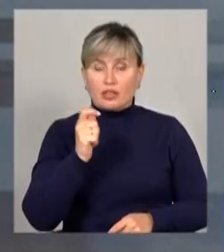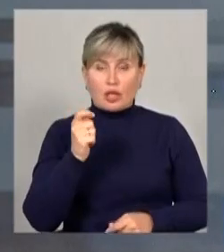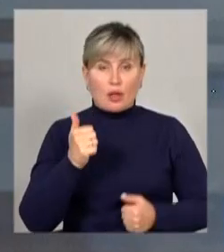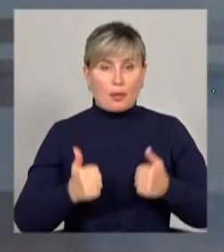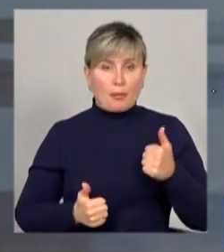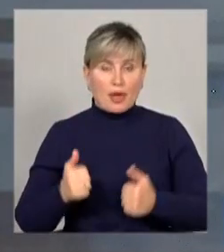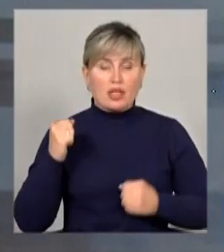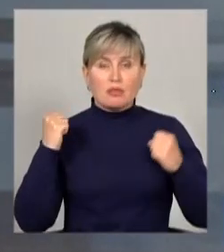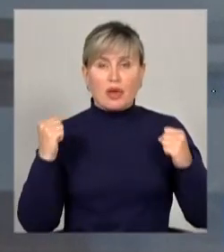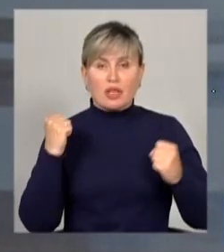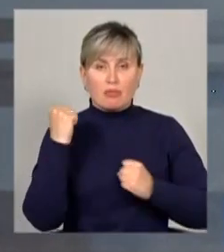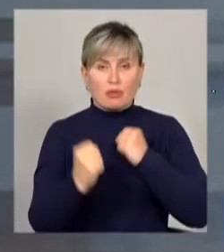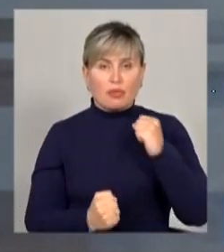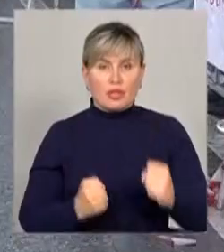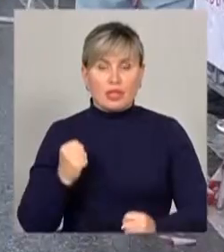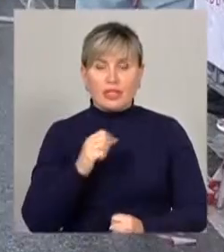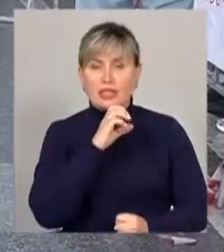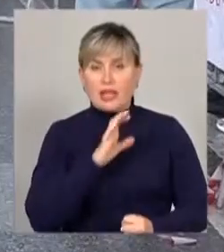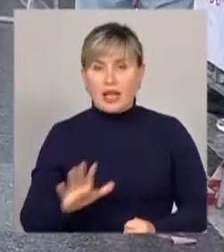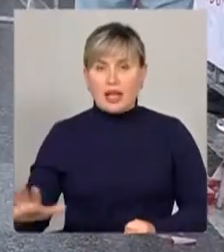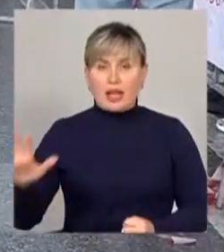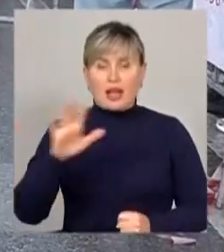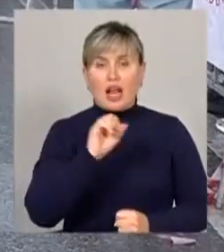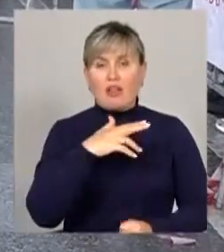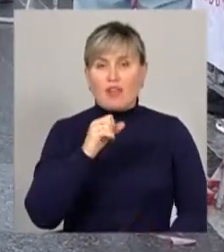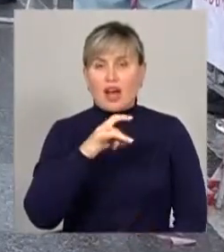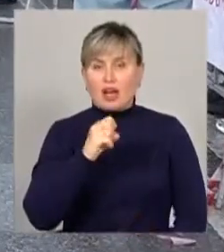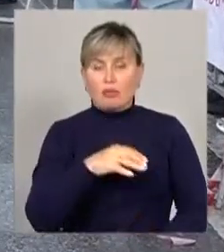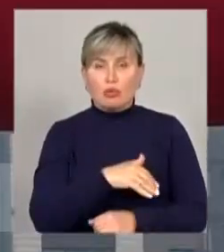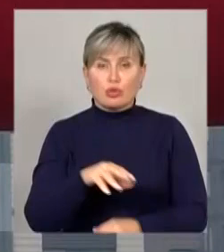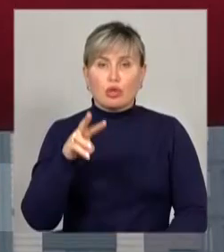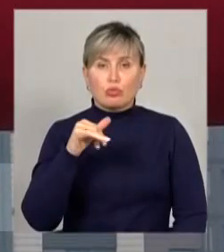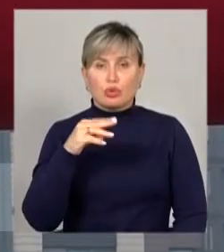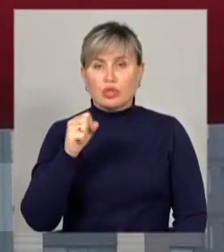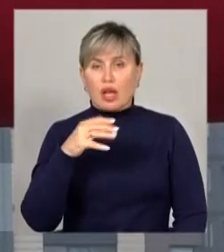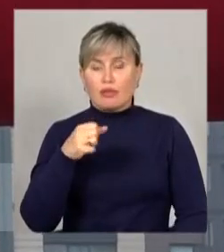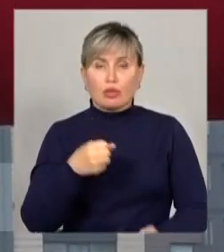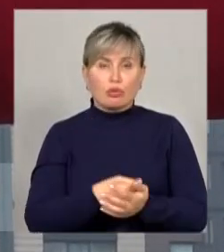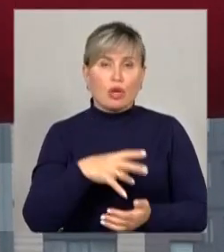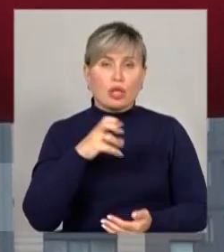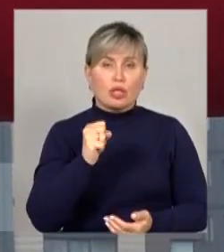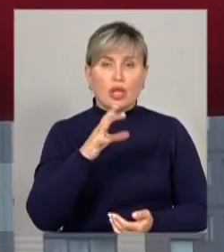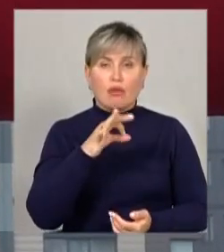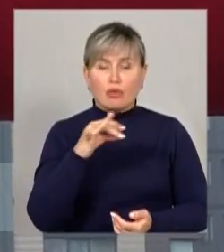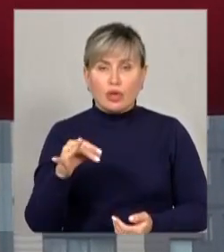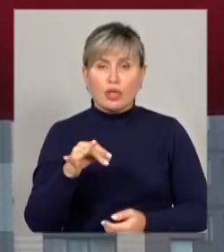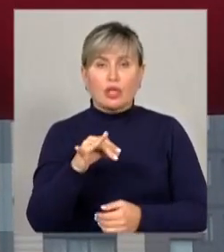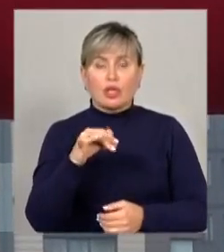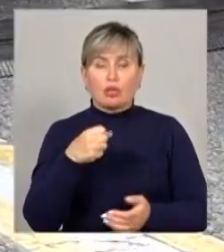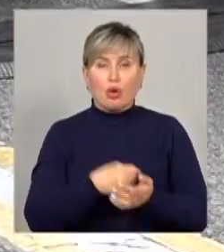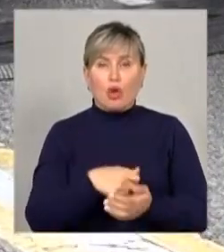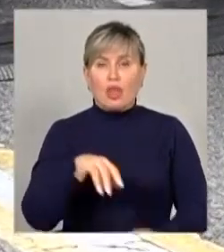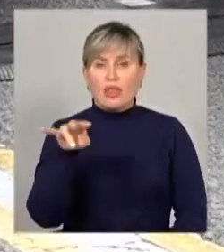полумарафона. Спортсмены пробегут по северной стороне проспекта Аль-Фараби от улицы Мустафина до улицы Наваи и проспекта Назарбаева.